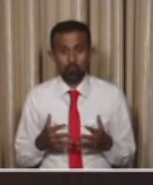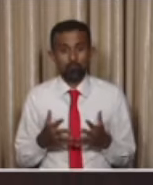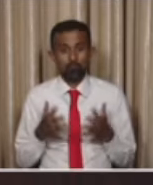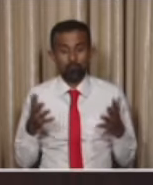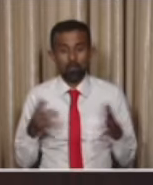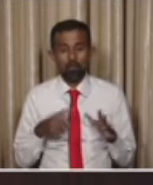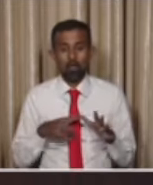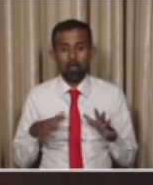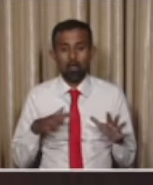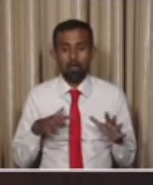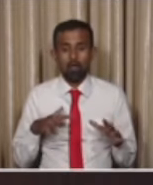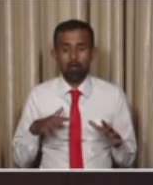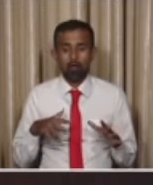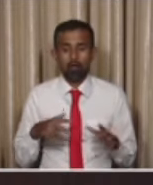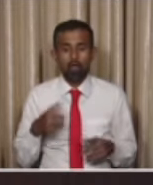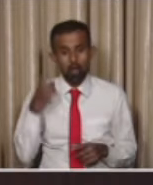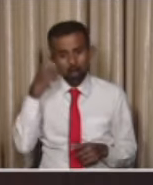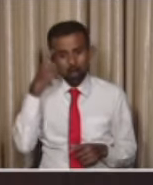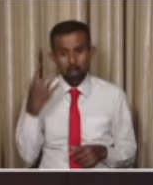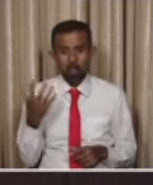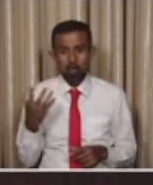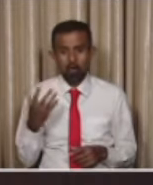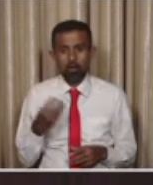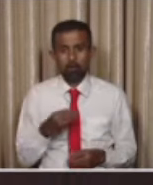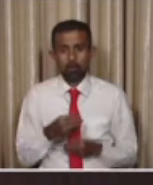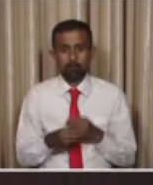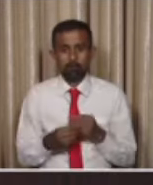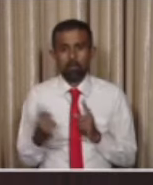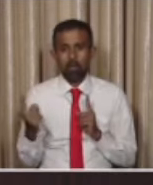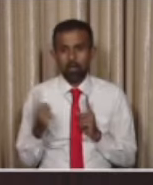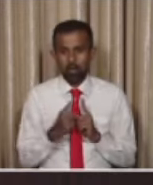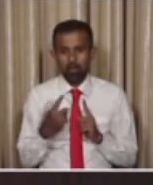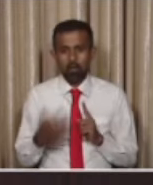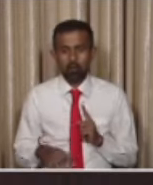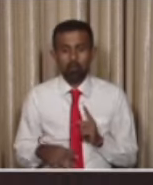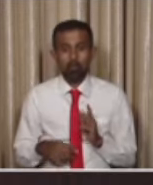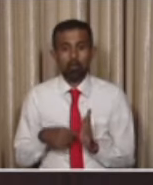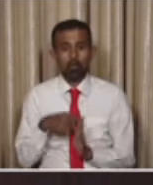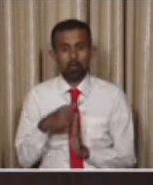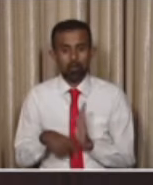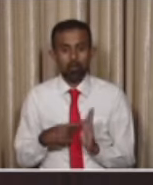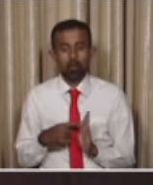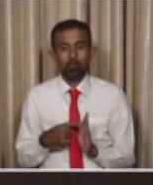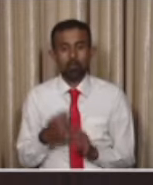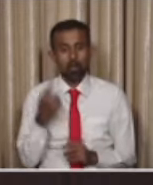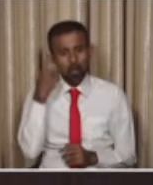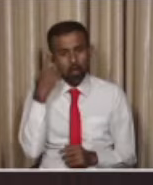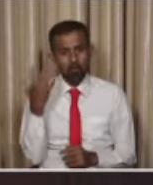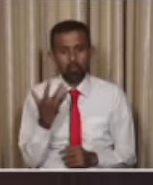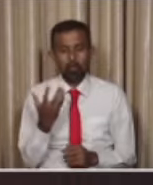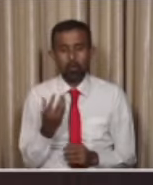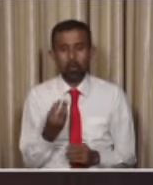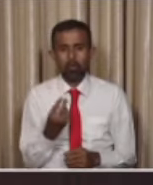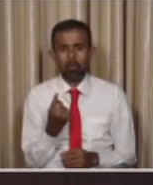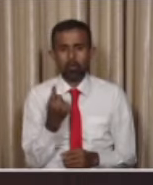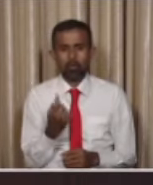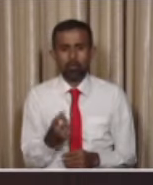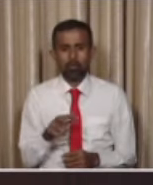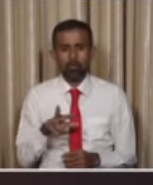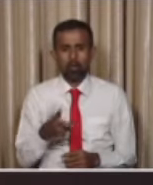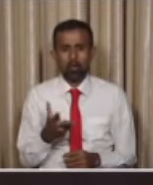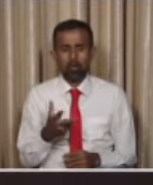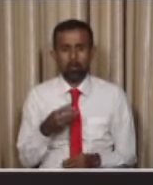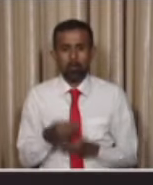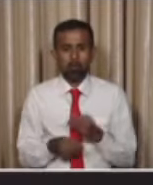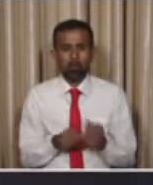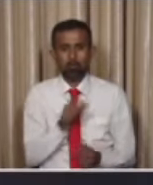anuradhapur district ke kalugal viapari ko melangat dia bilam awa hambuna. Ewa ke langkaya. මේ කළු ගල් ව්‍යාපාර 1800කට වැඩිය